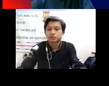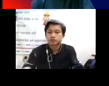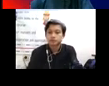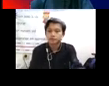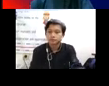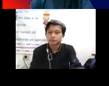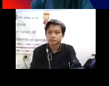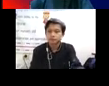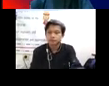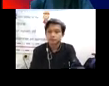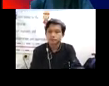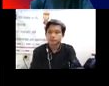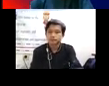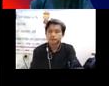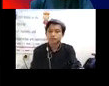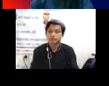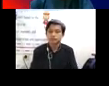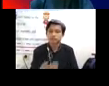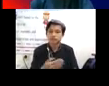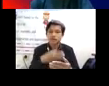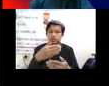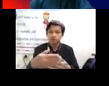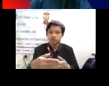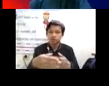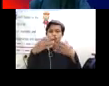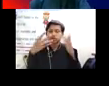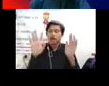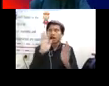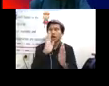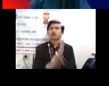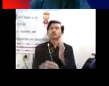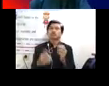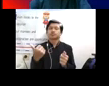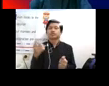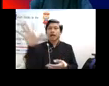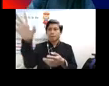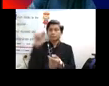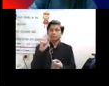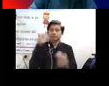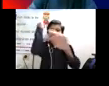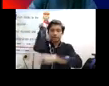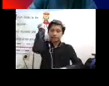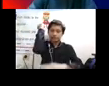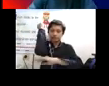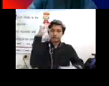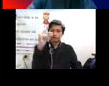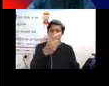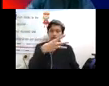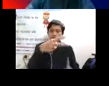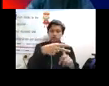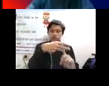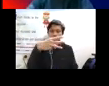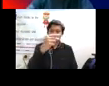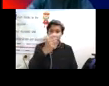tercantum sumber referensi dari sitasi kita kemudian Jika kita